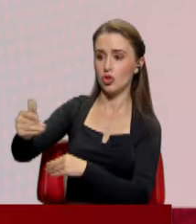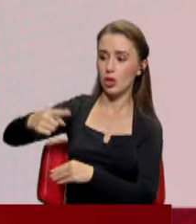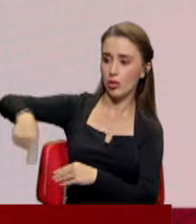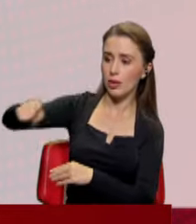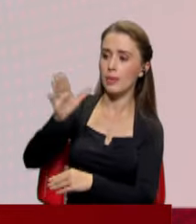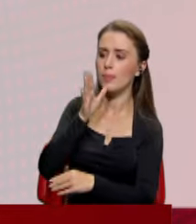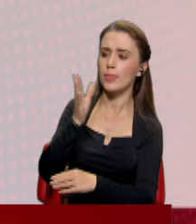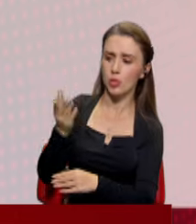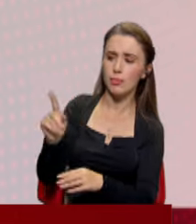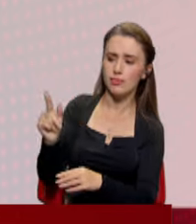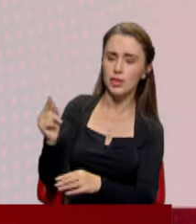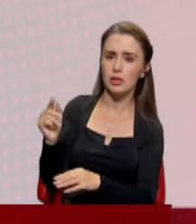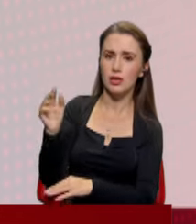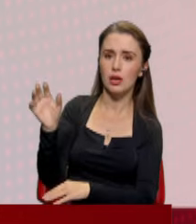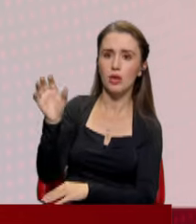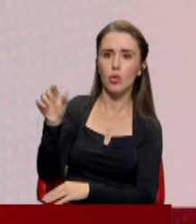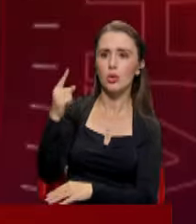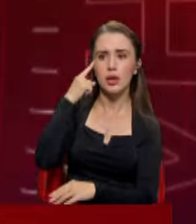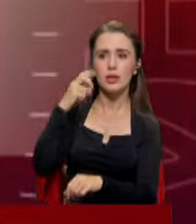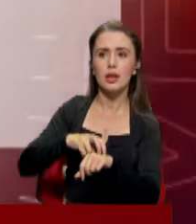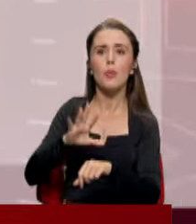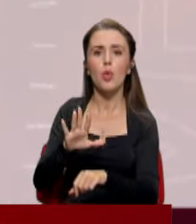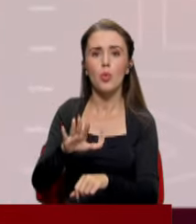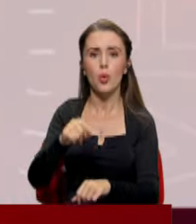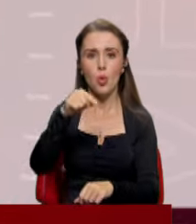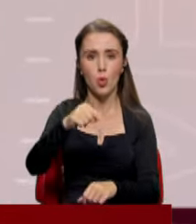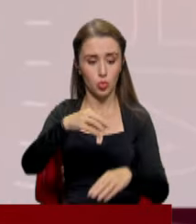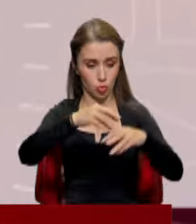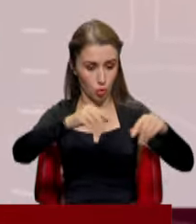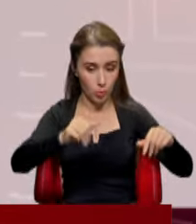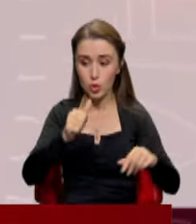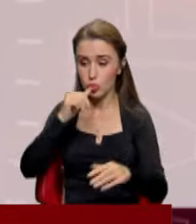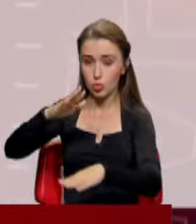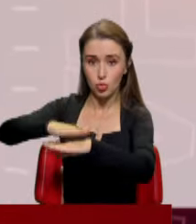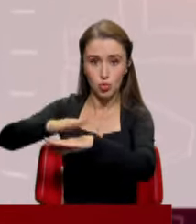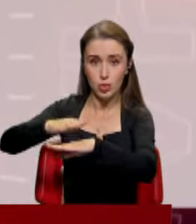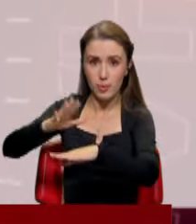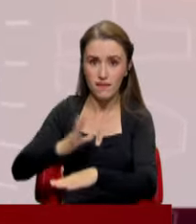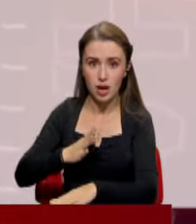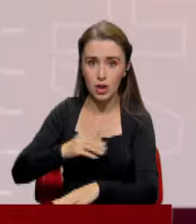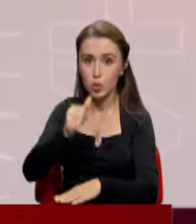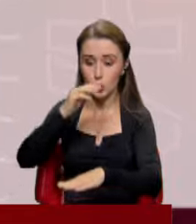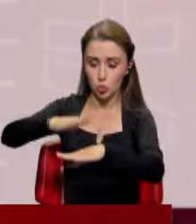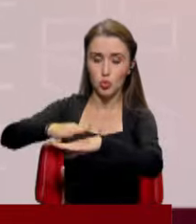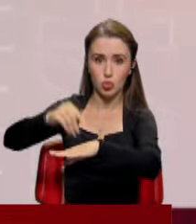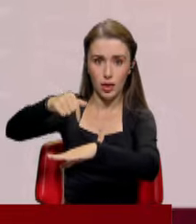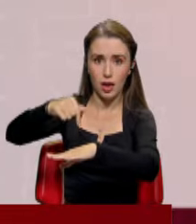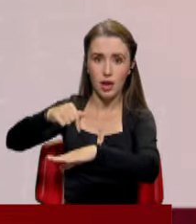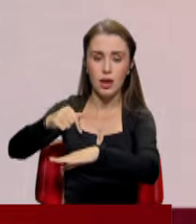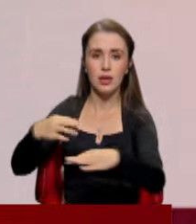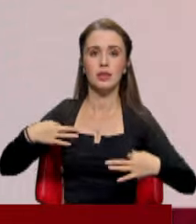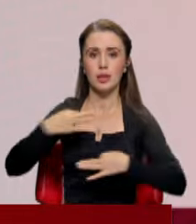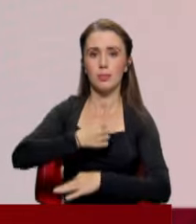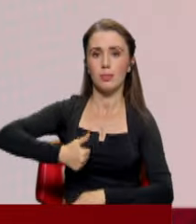kısmı bildiğimiz kadarıyla bacağı bacağını hatırlamıyorum o kısmın toprağı mı yoksa suyun üstünde mi kaldı suyun üstünde kaldı Sayın